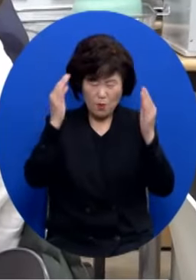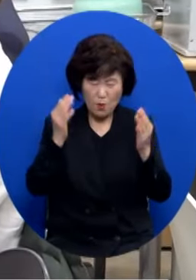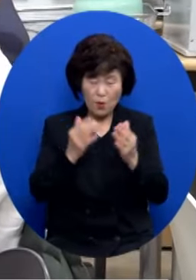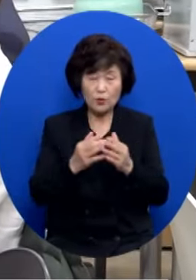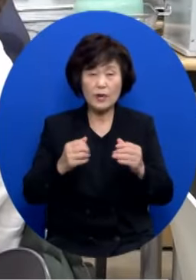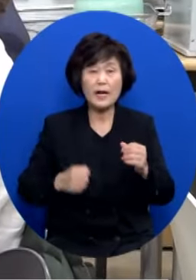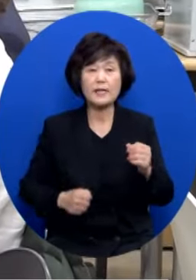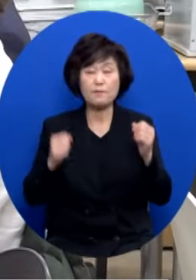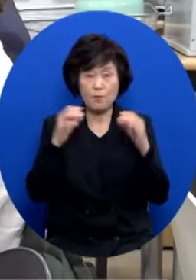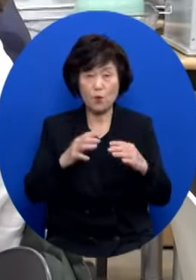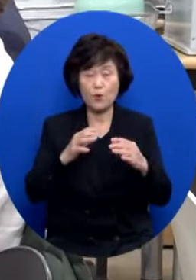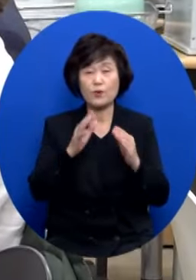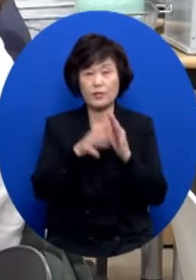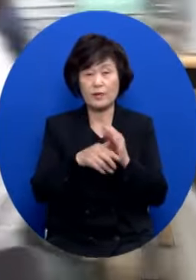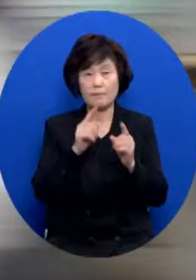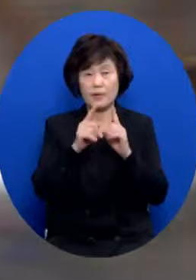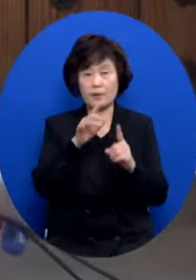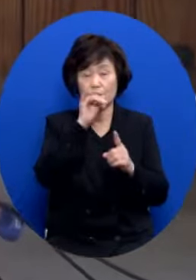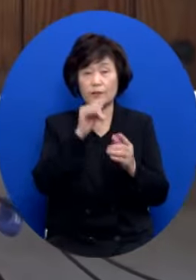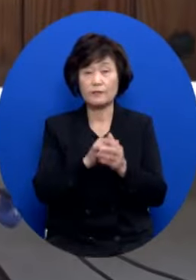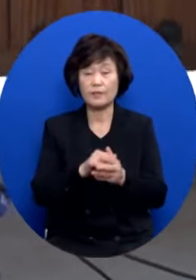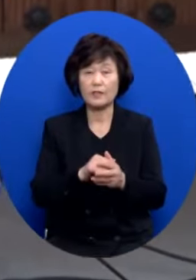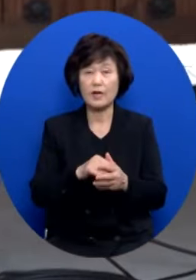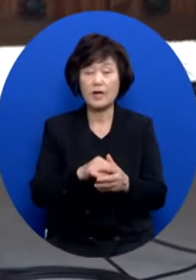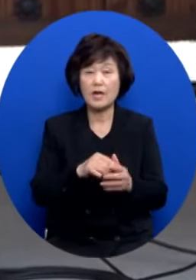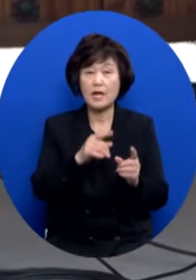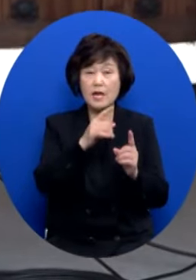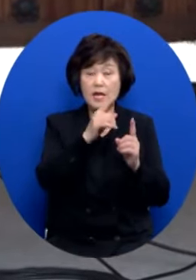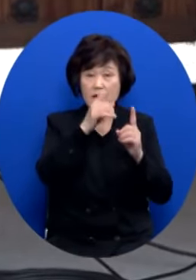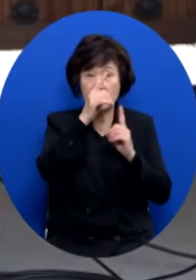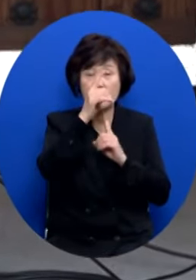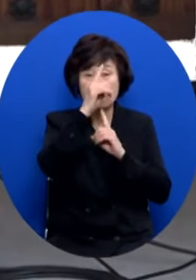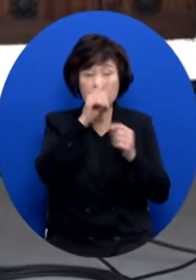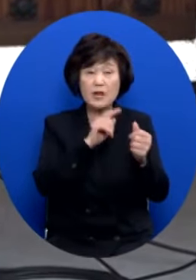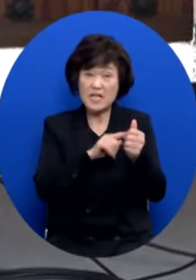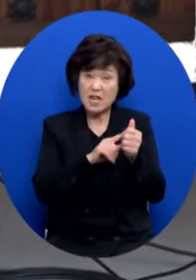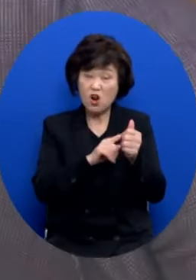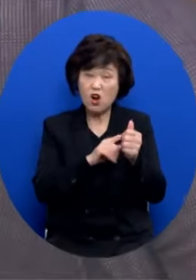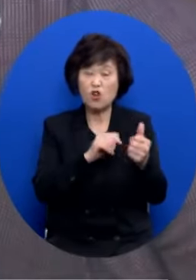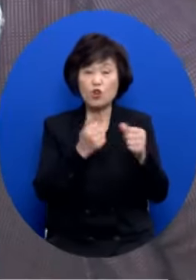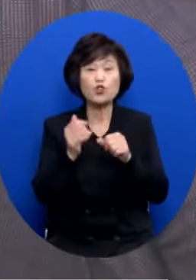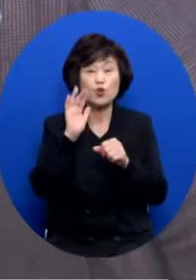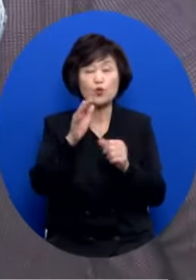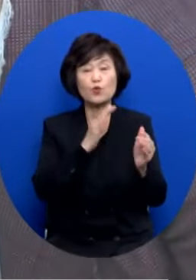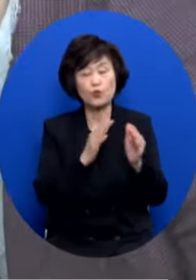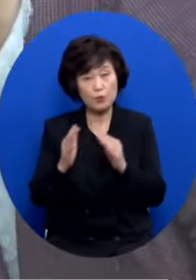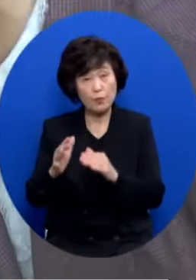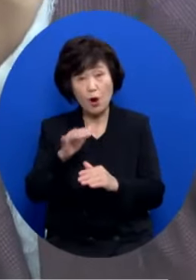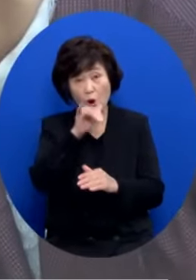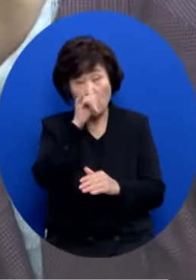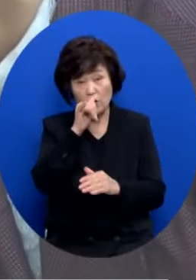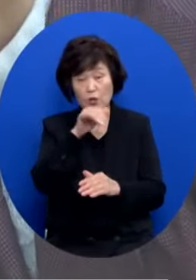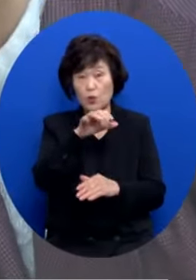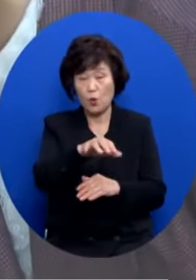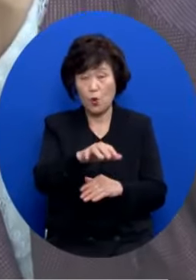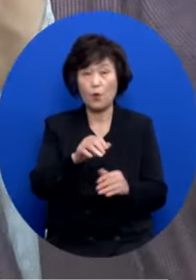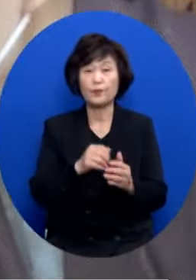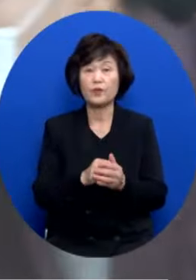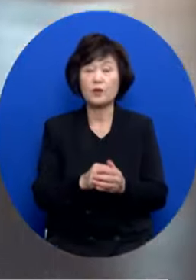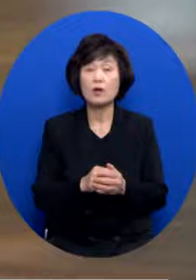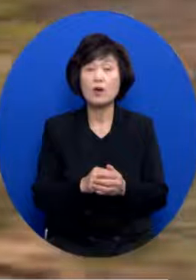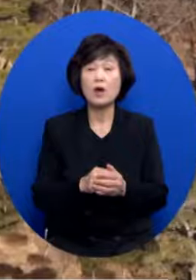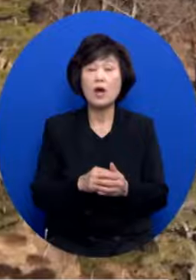문제라고 경고합니다 신천지가 이만이 교주 사후를 준비하고 있는만큼 이들의 성지화 작업을 저지하는